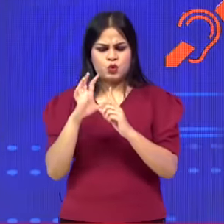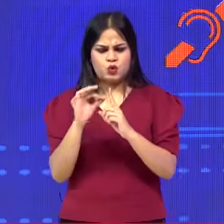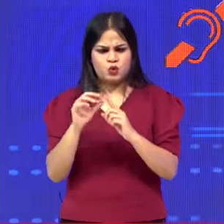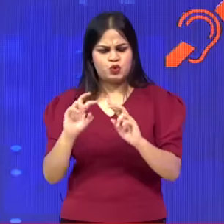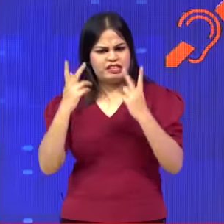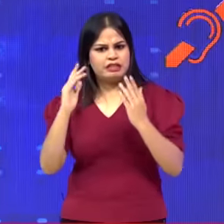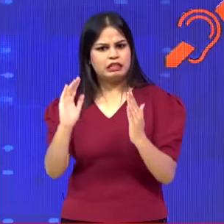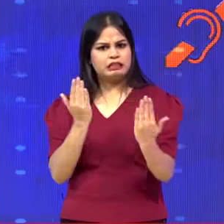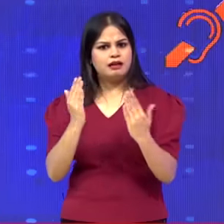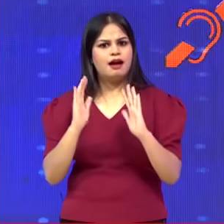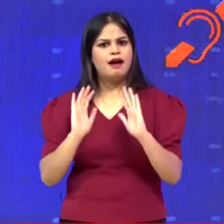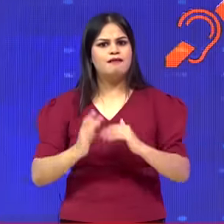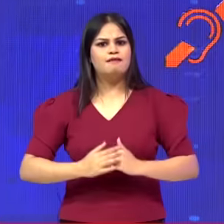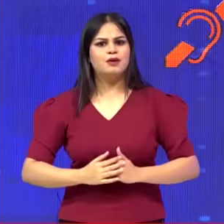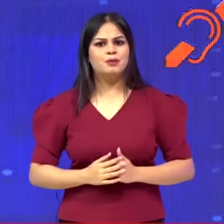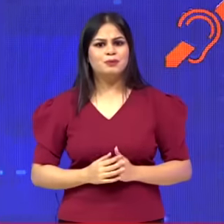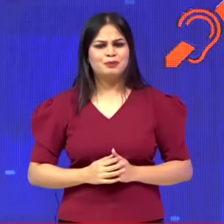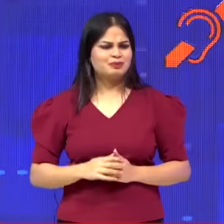हैं।